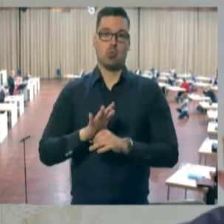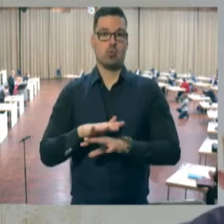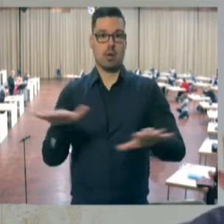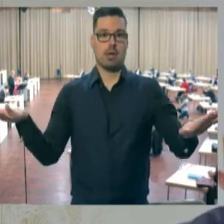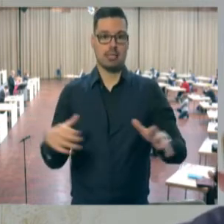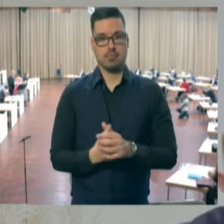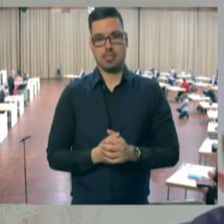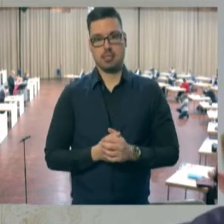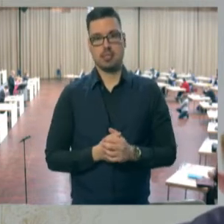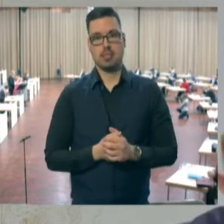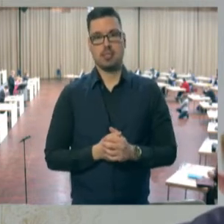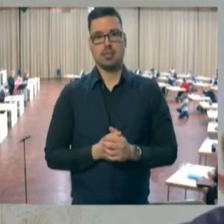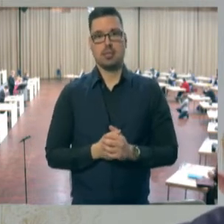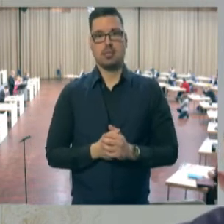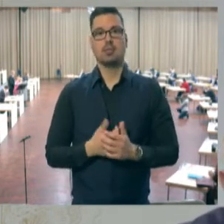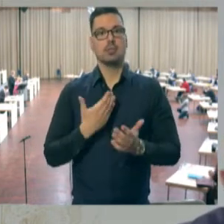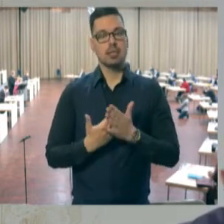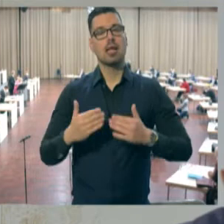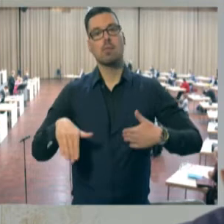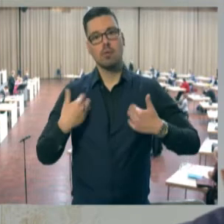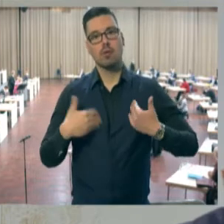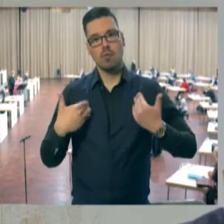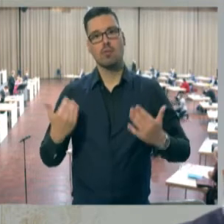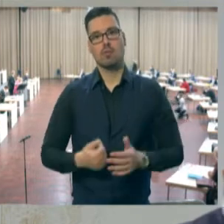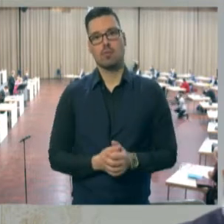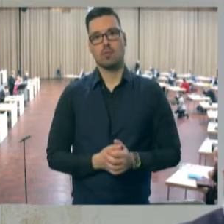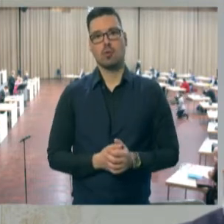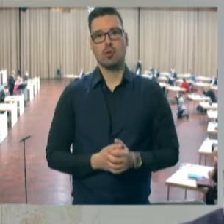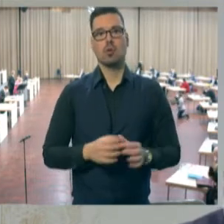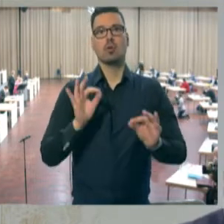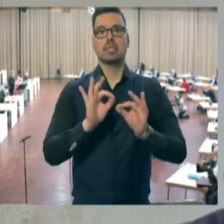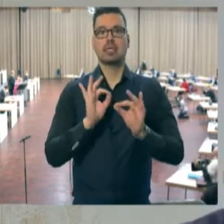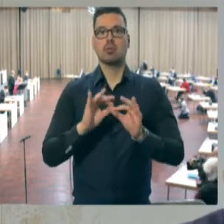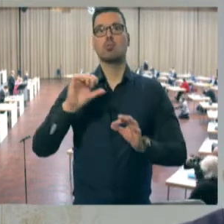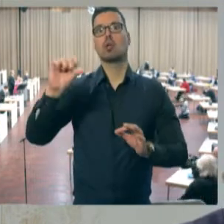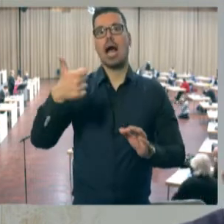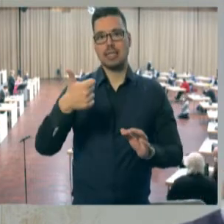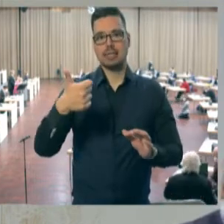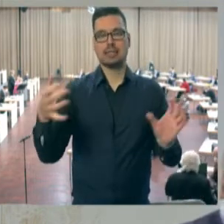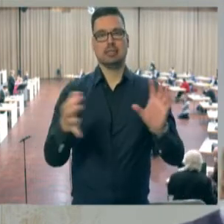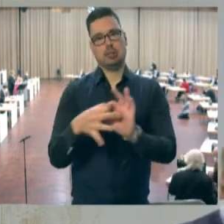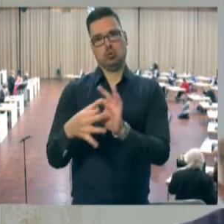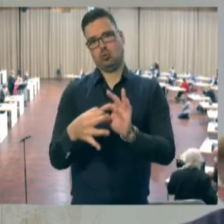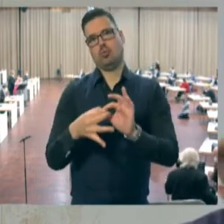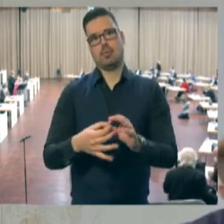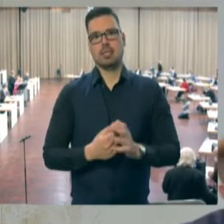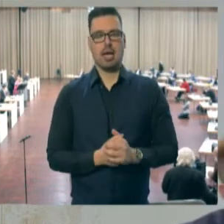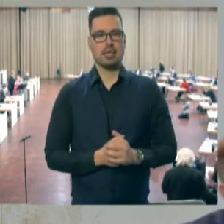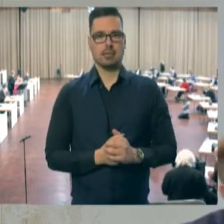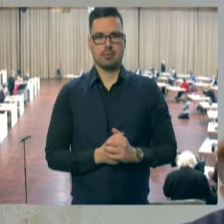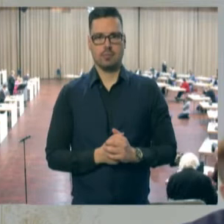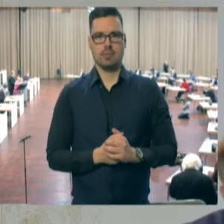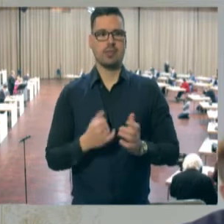uns beschäftigen wird. Und deswegen freue ich mich, dass wir gleich unter Tagesordnungspunkt 1 einen wichtigen Punkt in dem Zusammenhang haben werden, nämlich wie